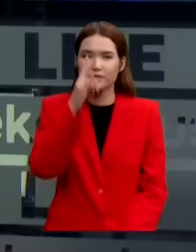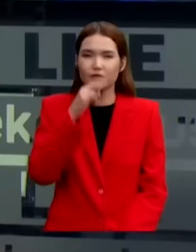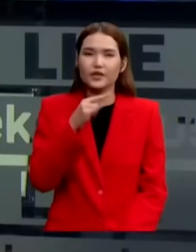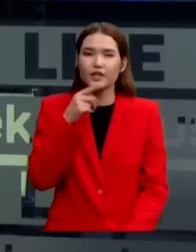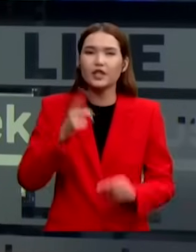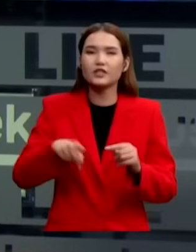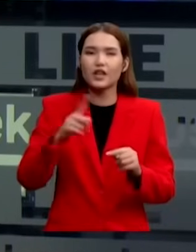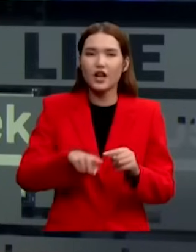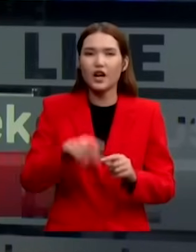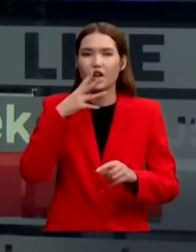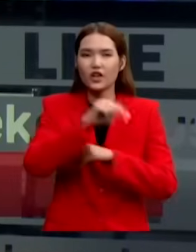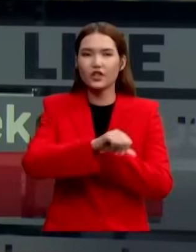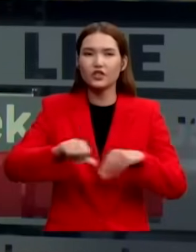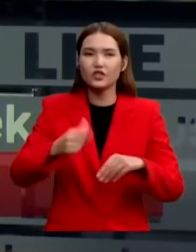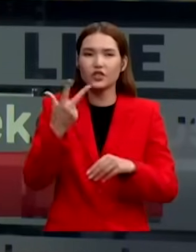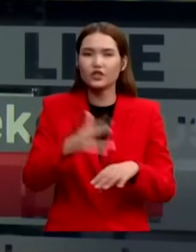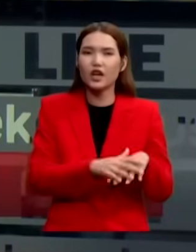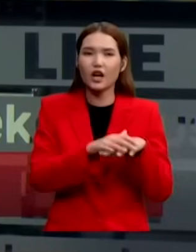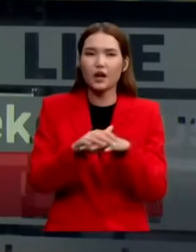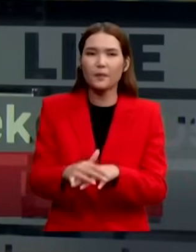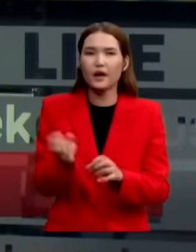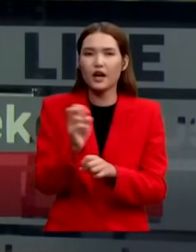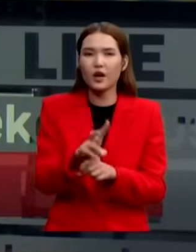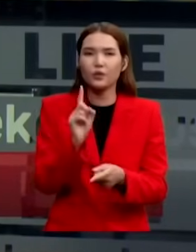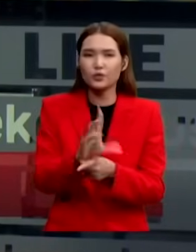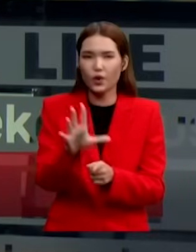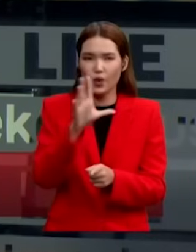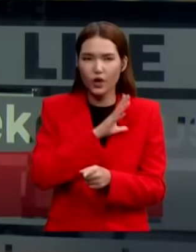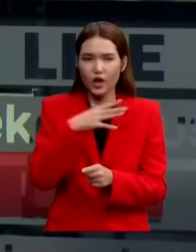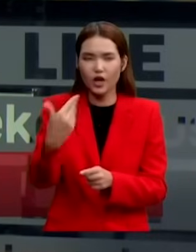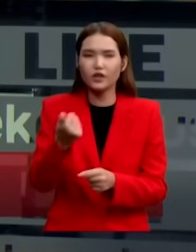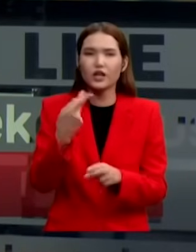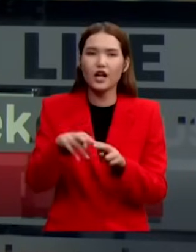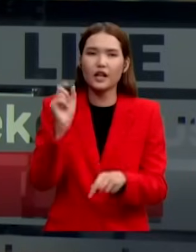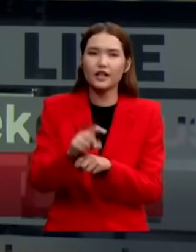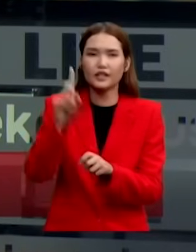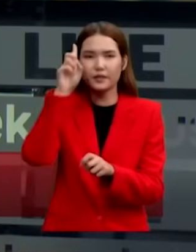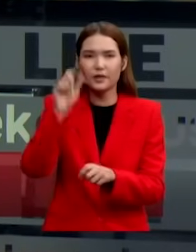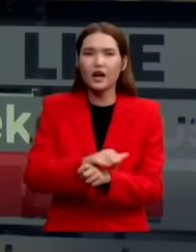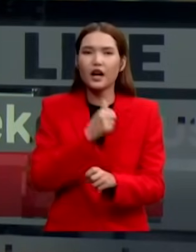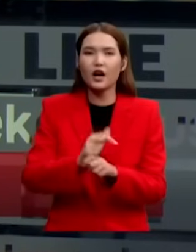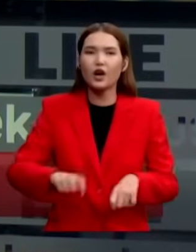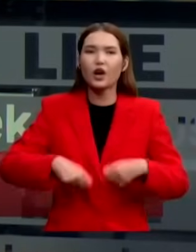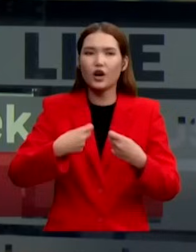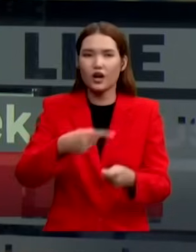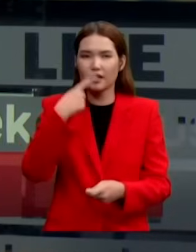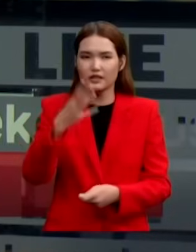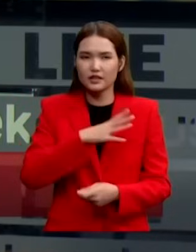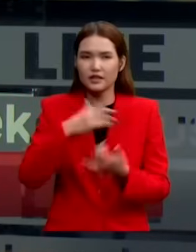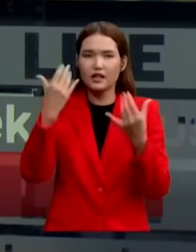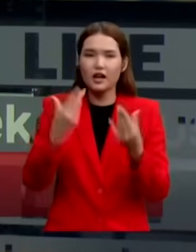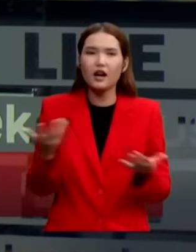Қазақстанға жақын арада шетелден 3 банк келуі керек. Дәл осындай тапсырманы мемлекет басшысы жолдауында атап айтқан еді. Әзірге